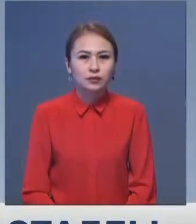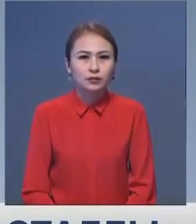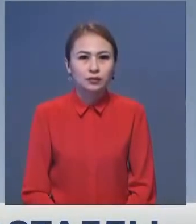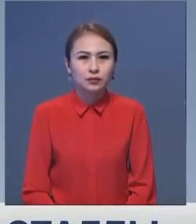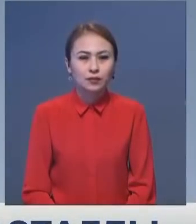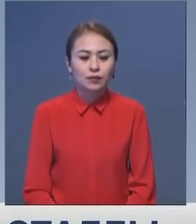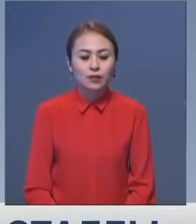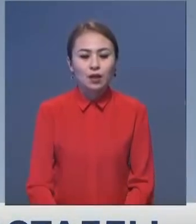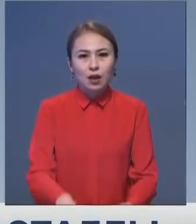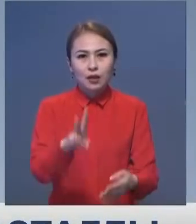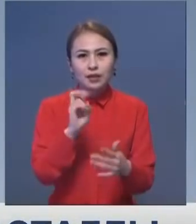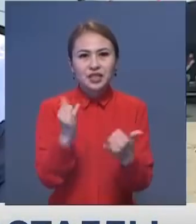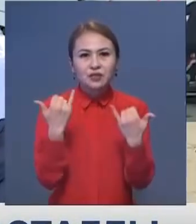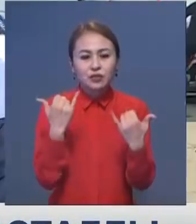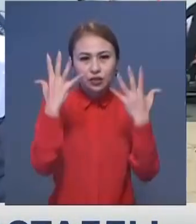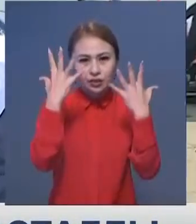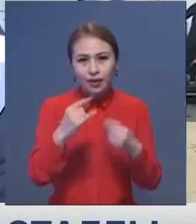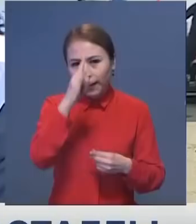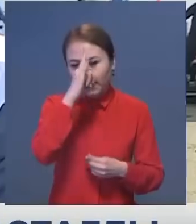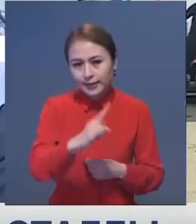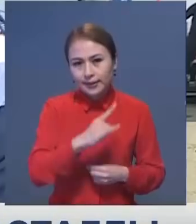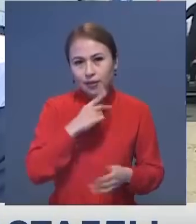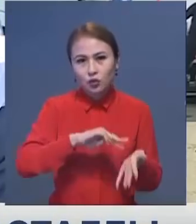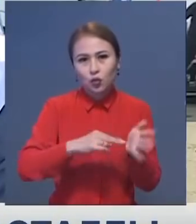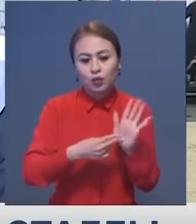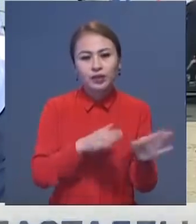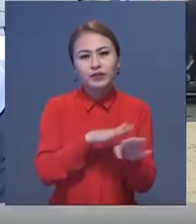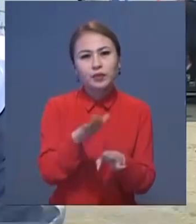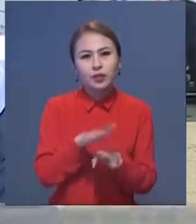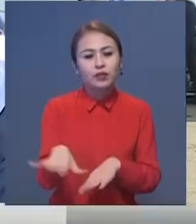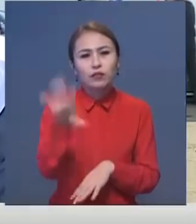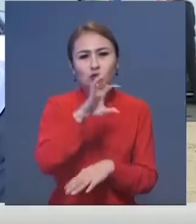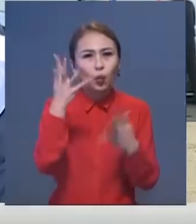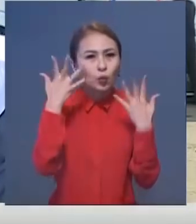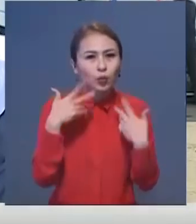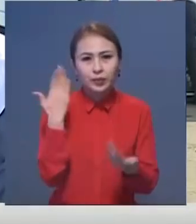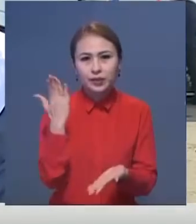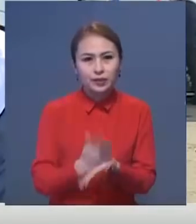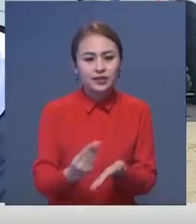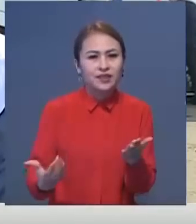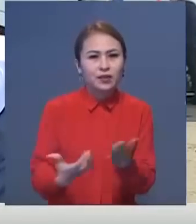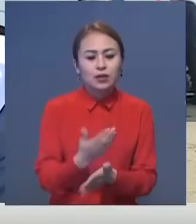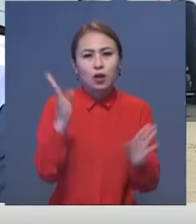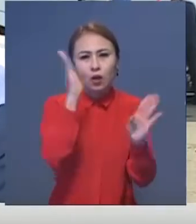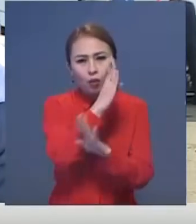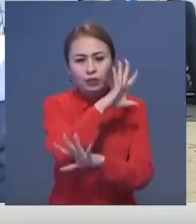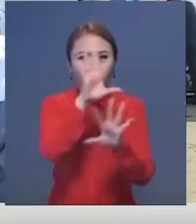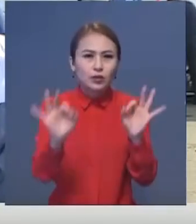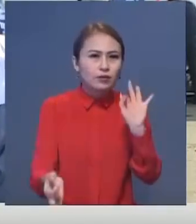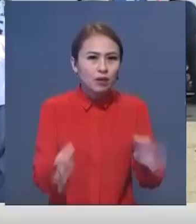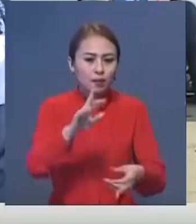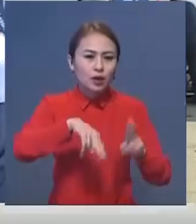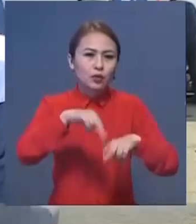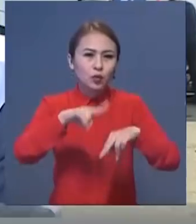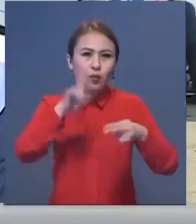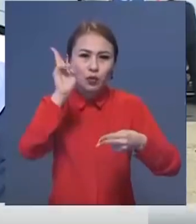На сегодняшний день в Казахстане... Қазақстанда жобаны жүзеге асыруға бар жағдай жасалған. Инвестициялық климат қолайлы. Құрылысты аяқтап